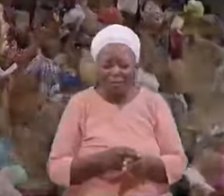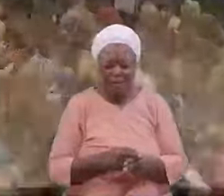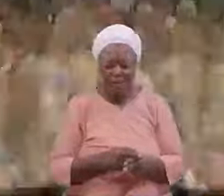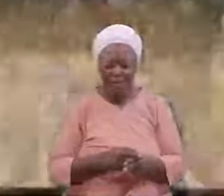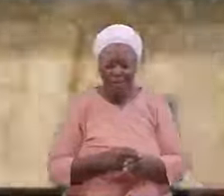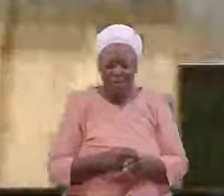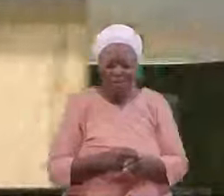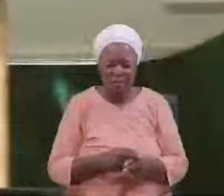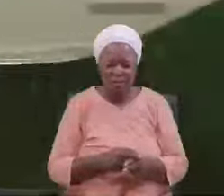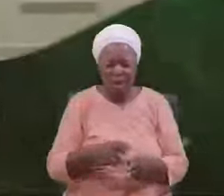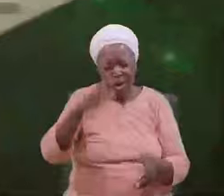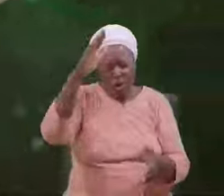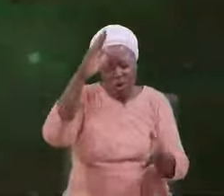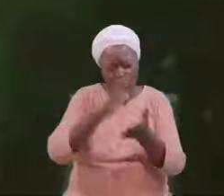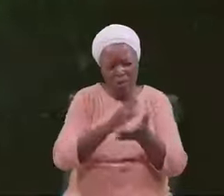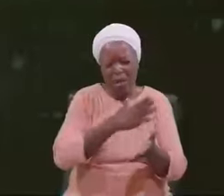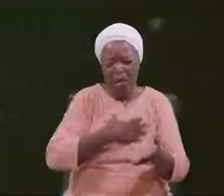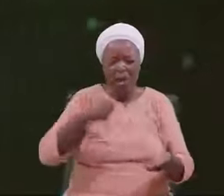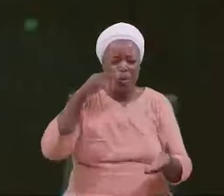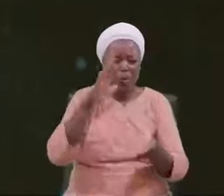Marié, femme, l'homme